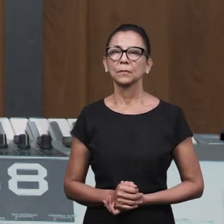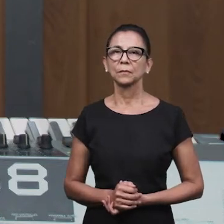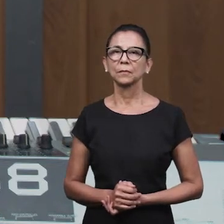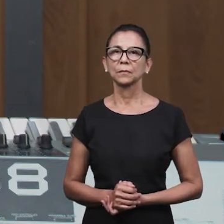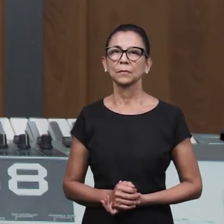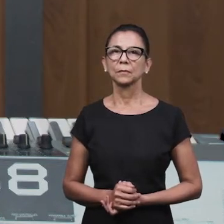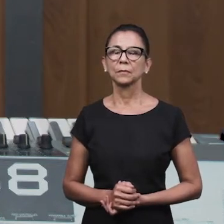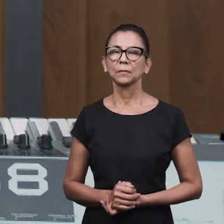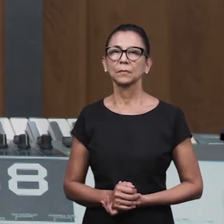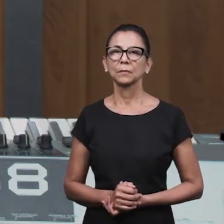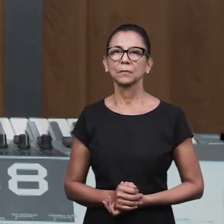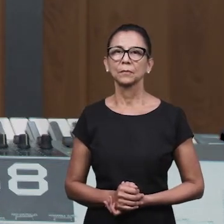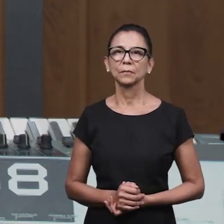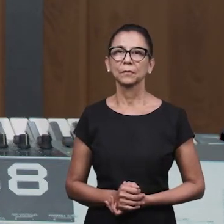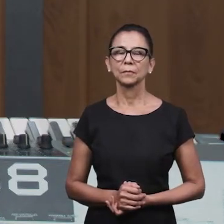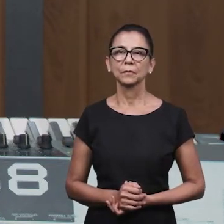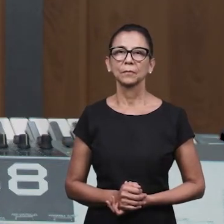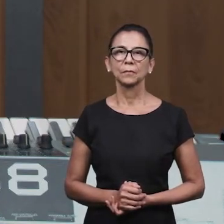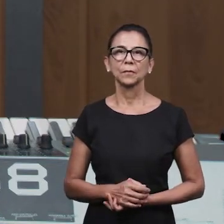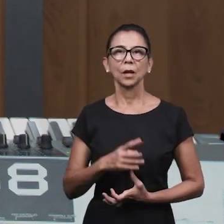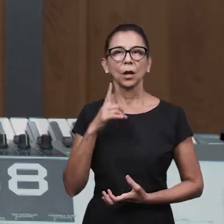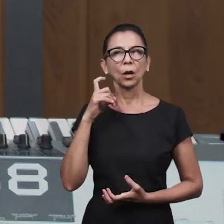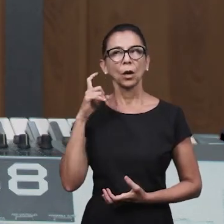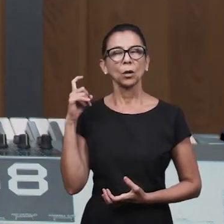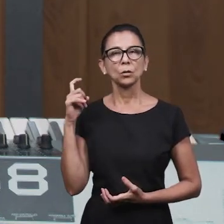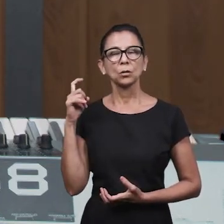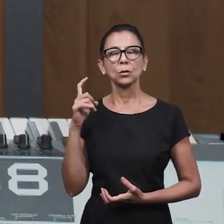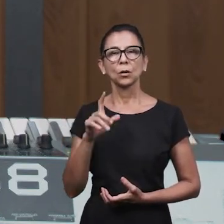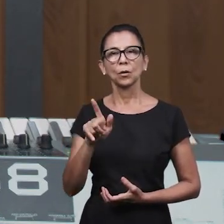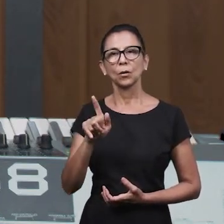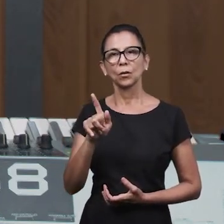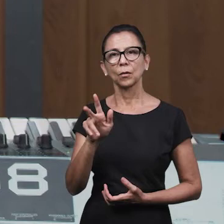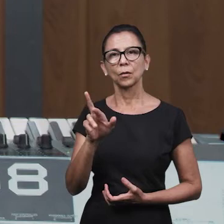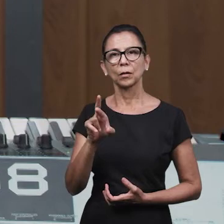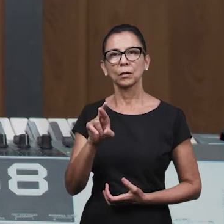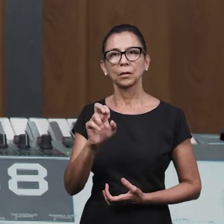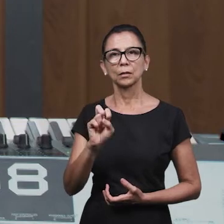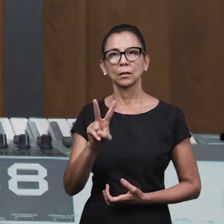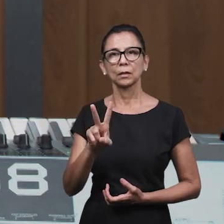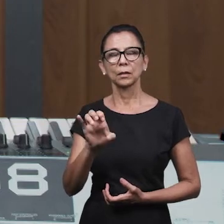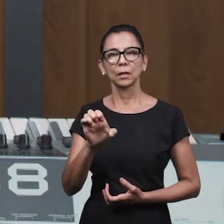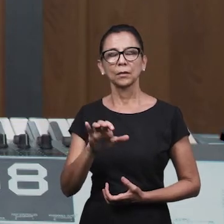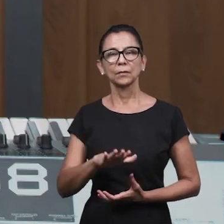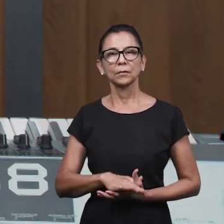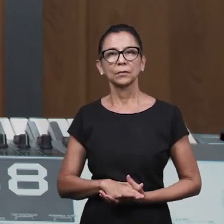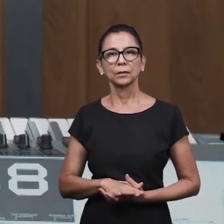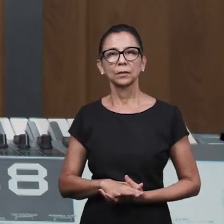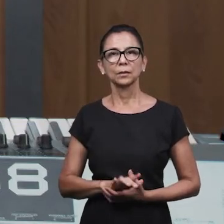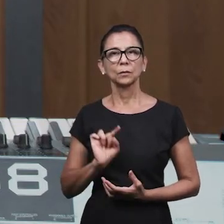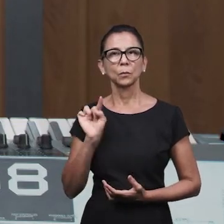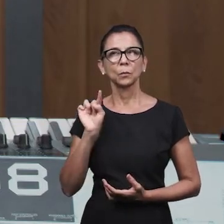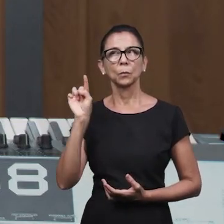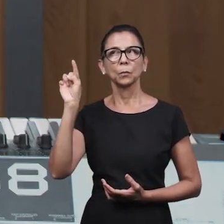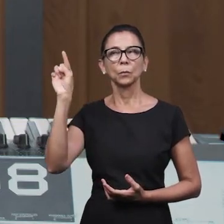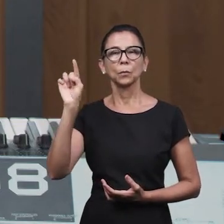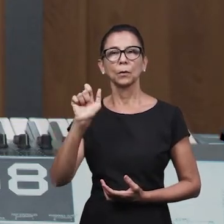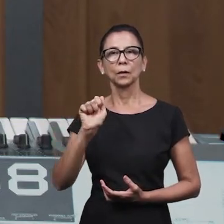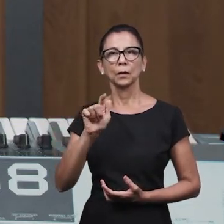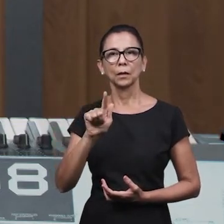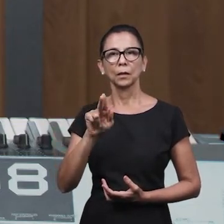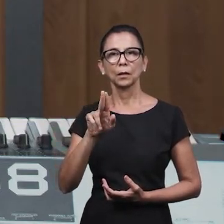Si vous bouchez tout le trou derrière, c'est le sol grave. Si vous touchez juste la moitié, c'est le sol aigu.